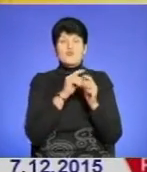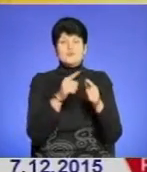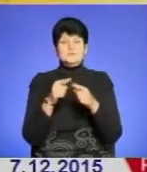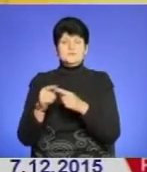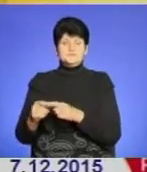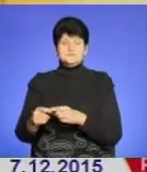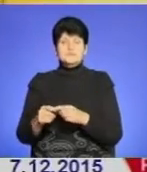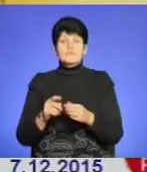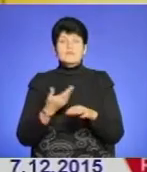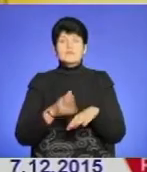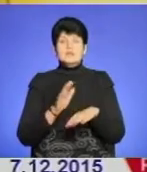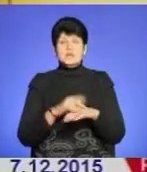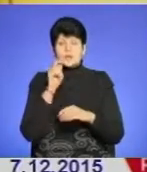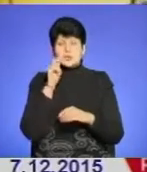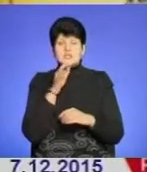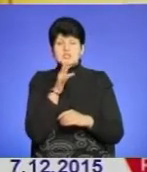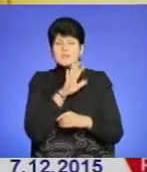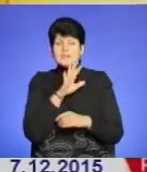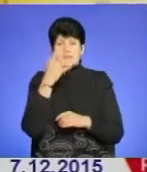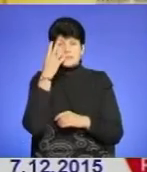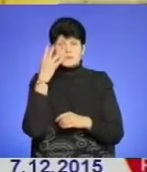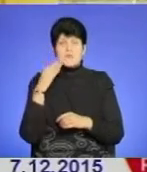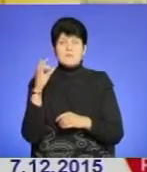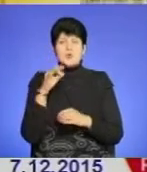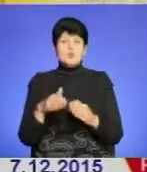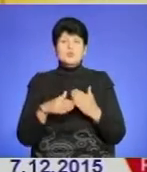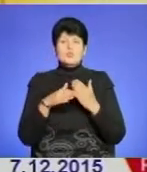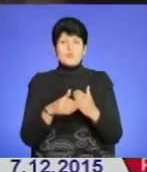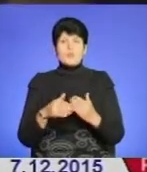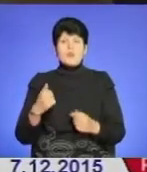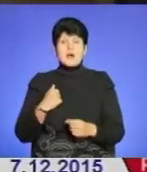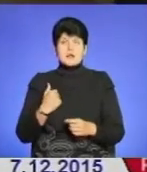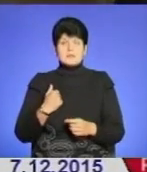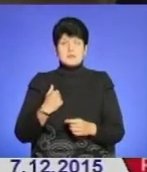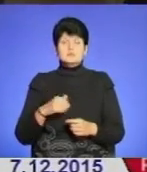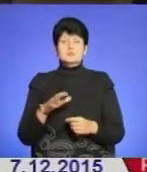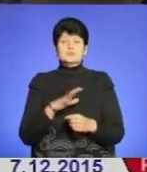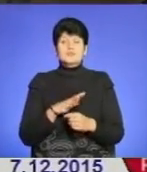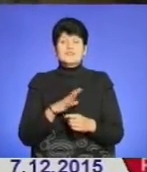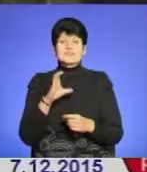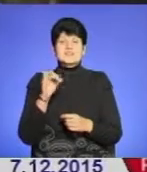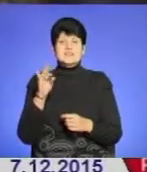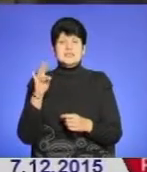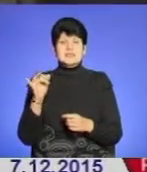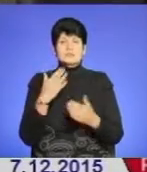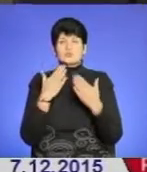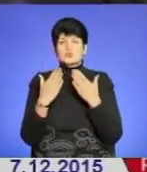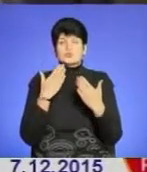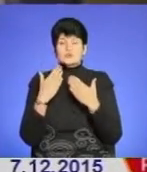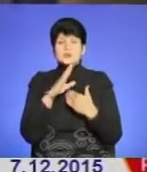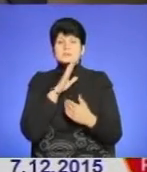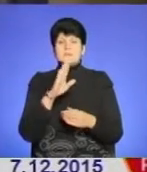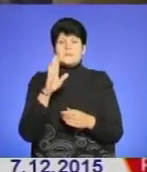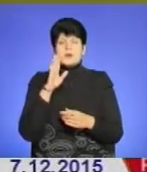У складний для України час не забуває меценат і про допомогу армії. Перебуваючи у Синькові, він поспілкувався із